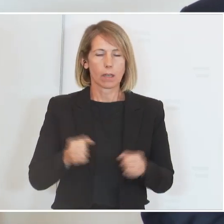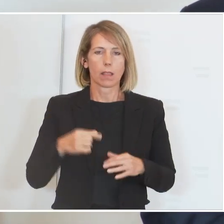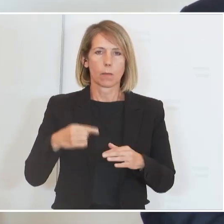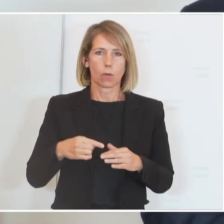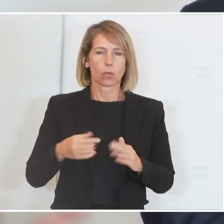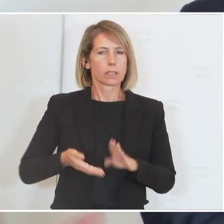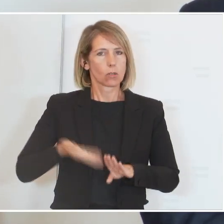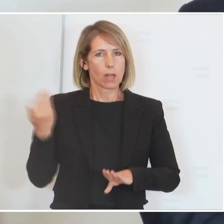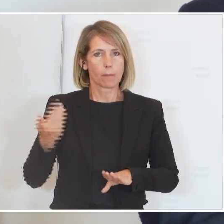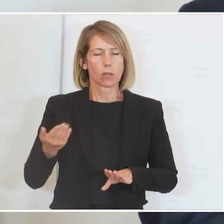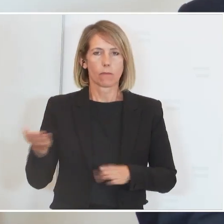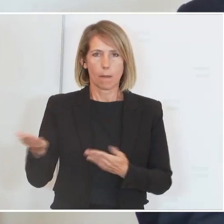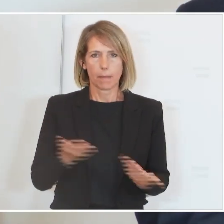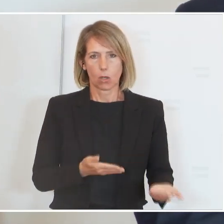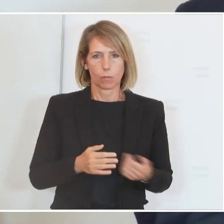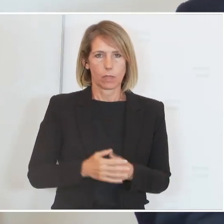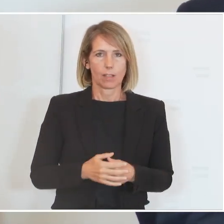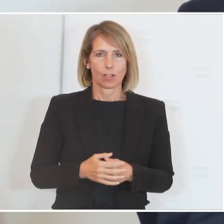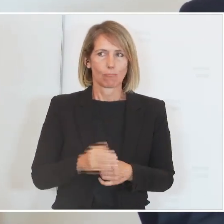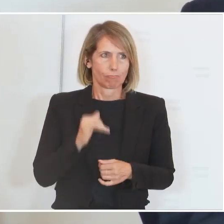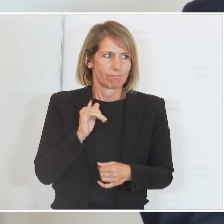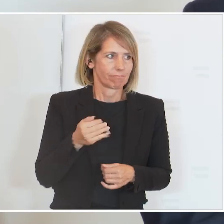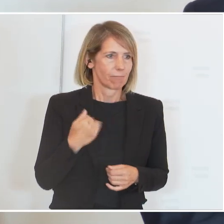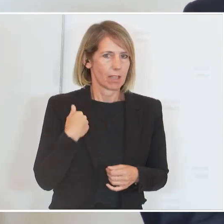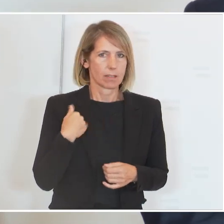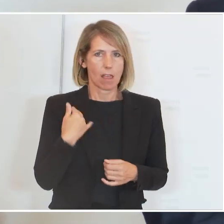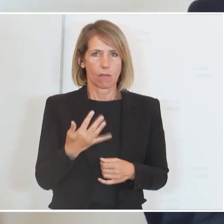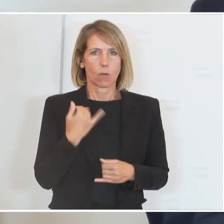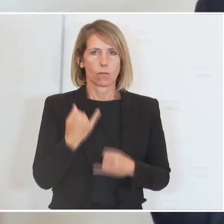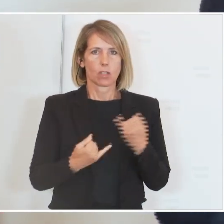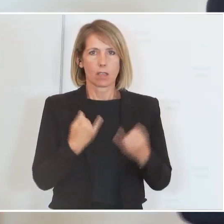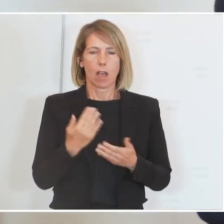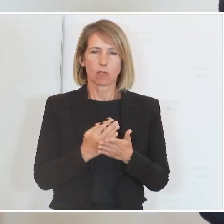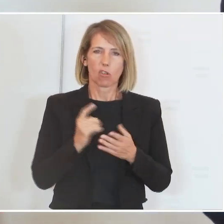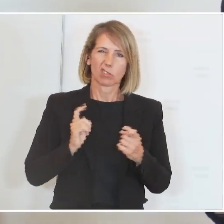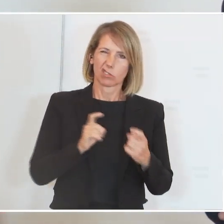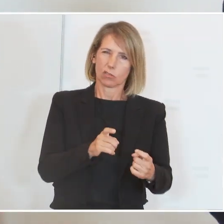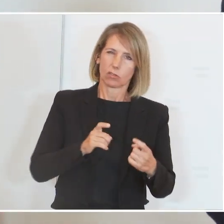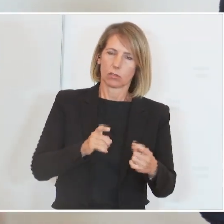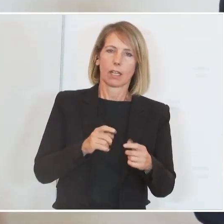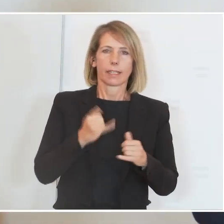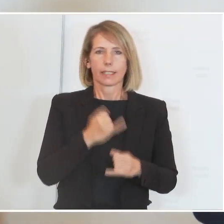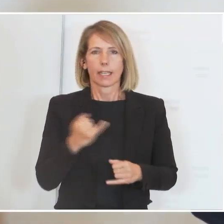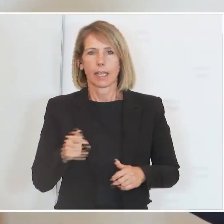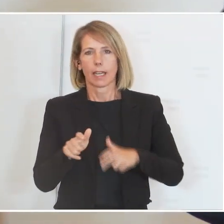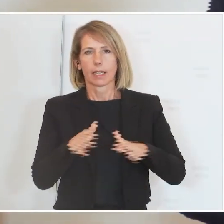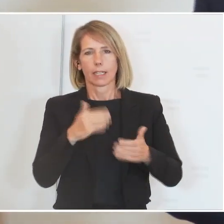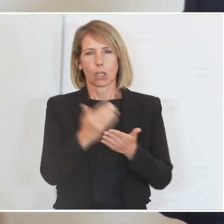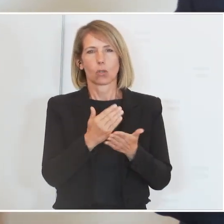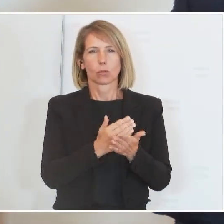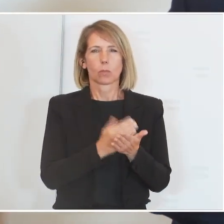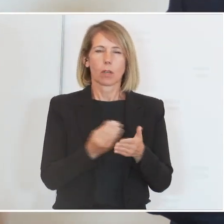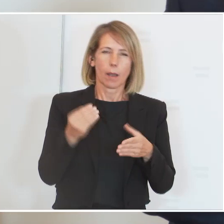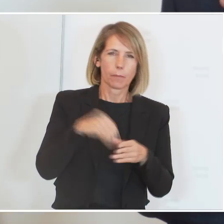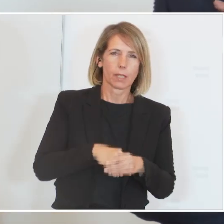Progression. Also ja, seit 50 Jahren wird es diskutiert. In jedem Regierungsprogramm war es drinnen. Wir setzen es nun